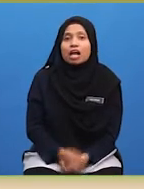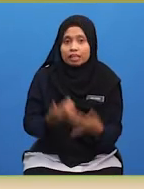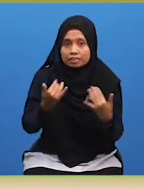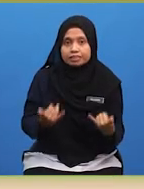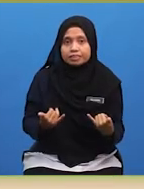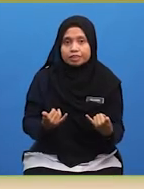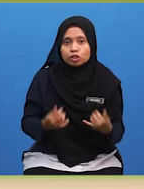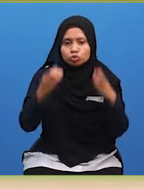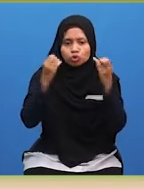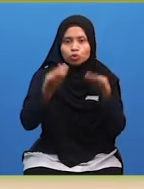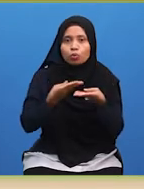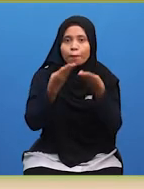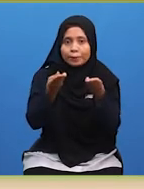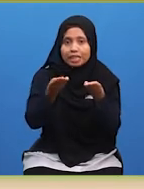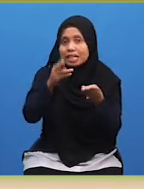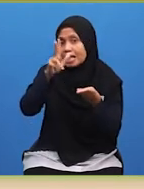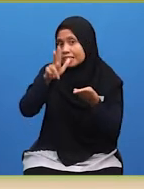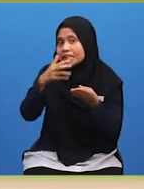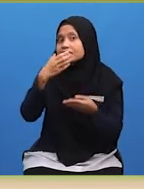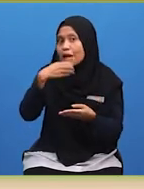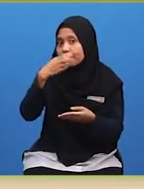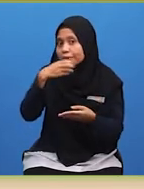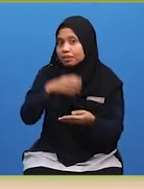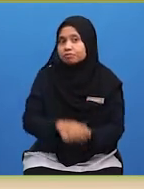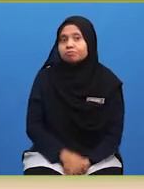Sekarang, cikgu memberi 3 biji buah apel.